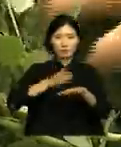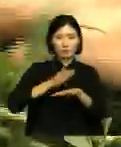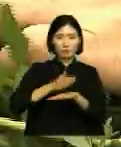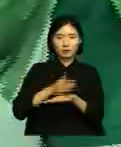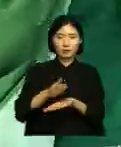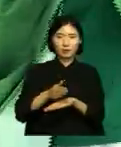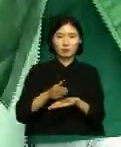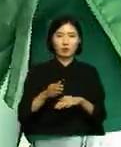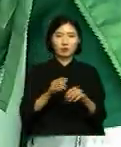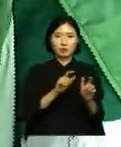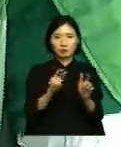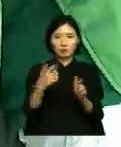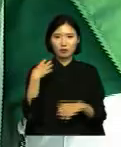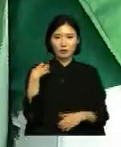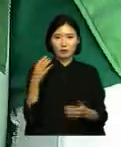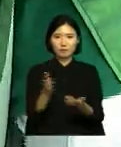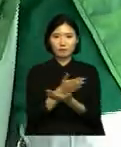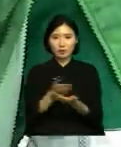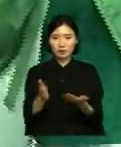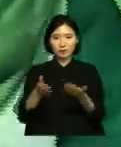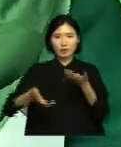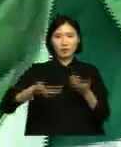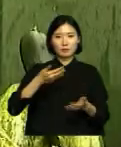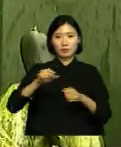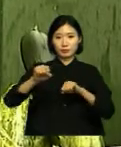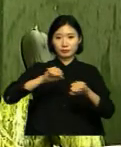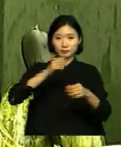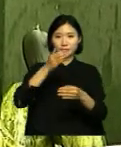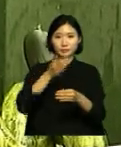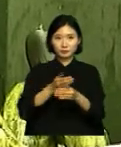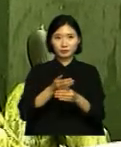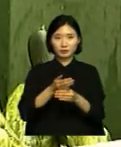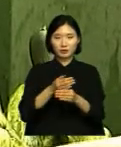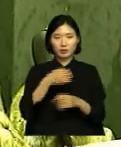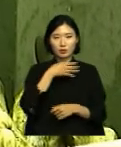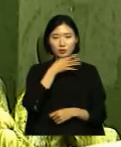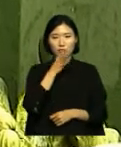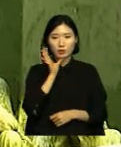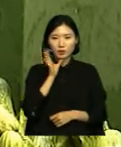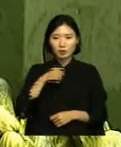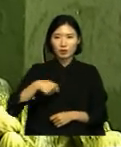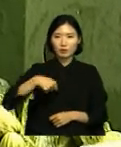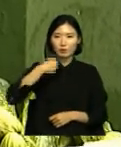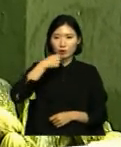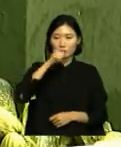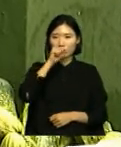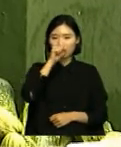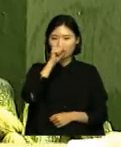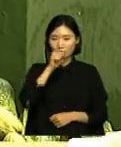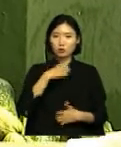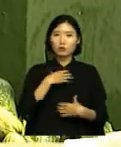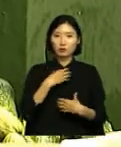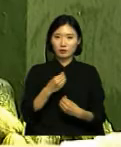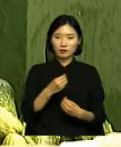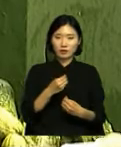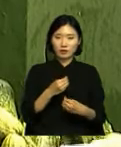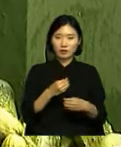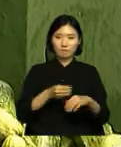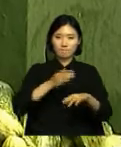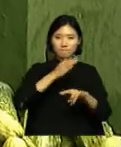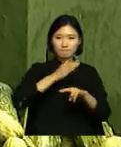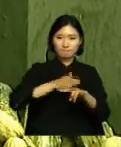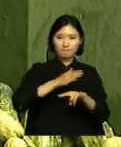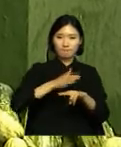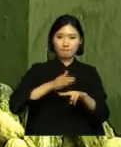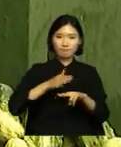역할을 분담하며 일사분란하게 움직입니다. 이제 어르신들이 잡수시기 좋게 이렇게 아주 깍두기로